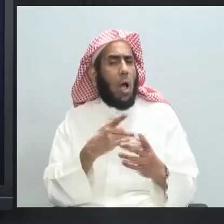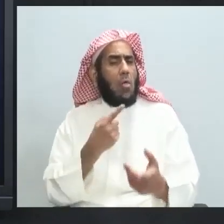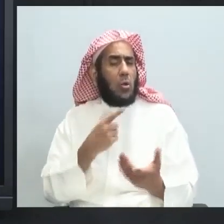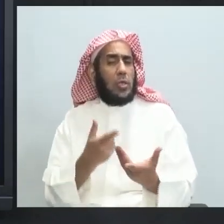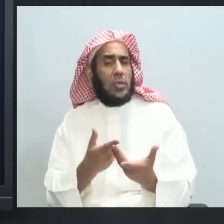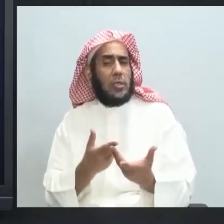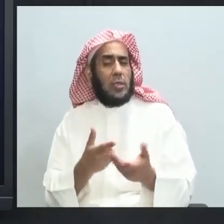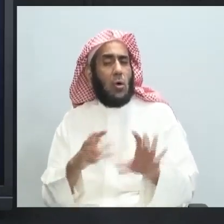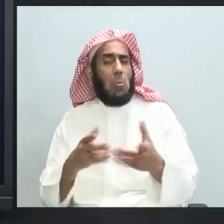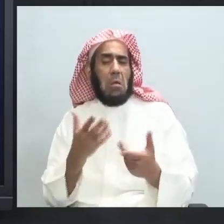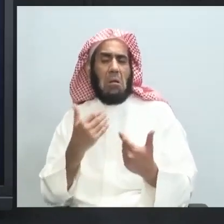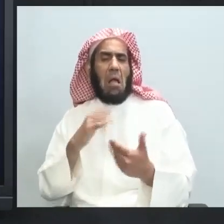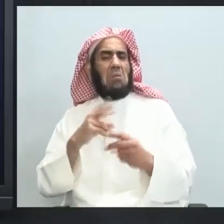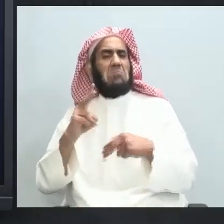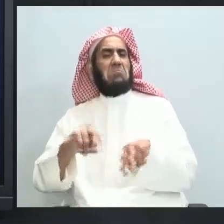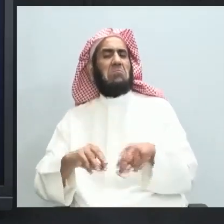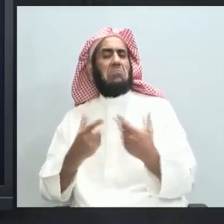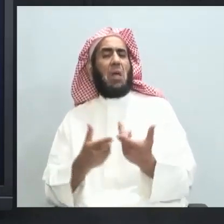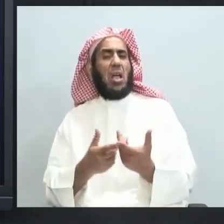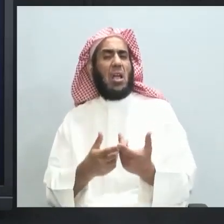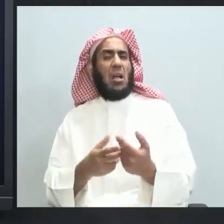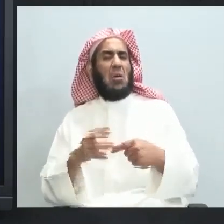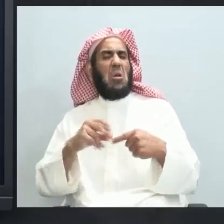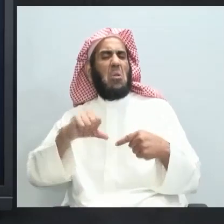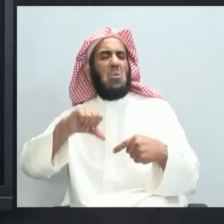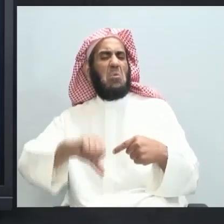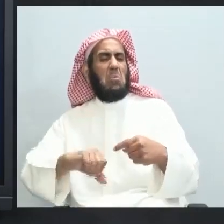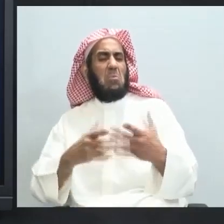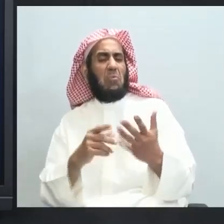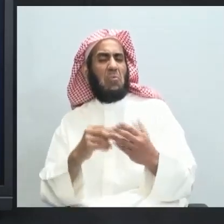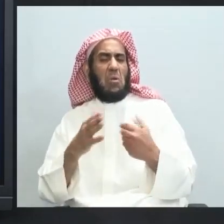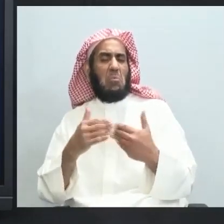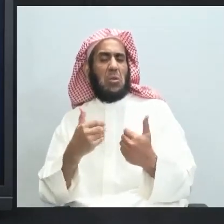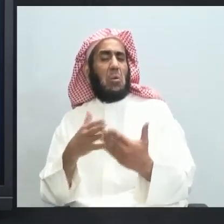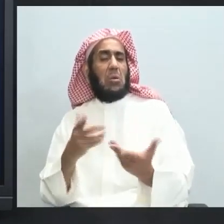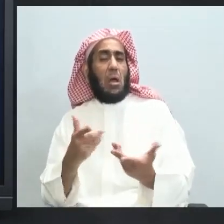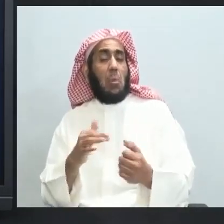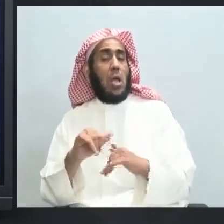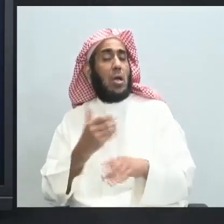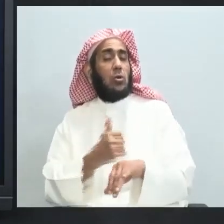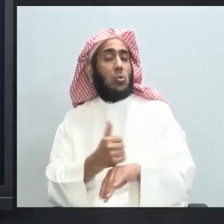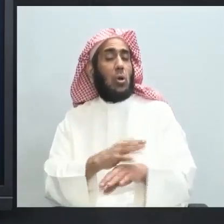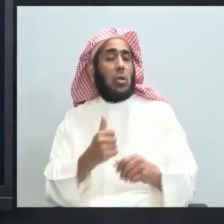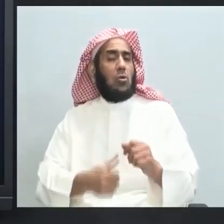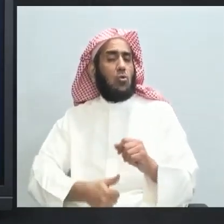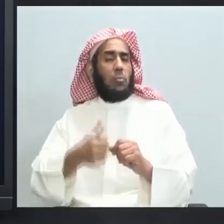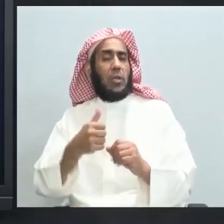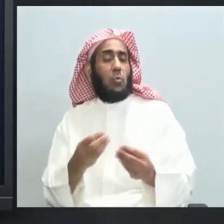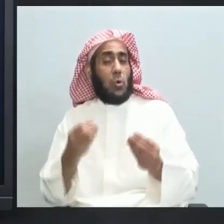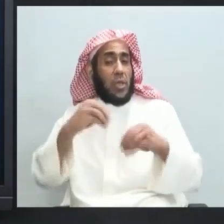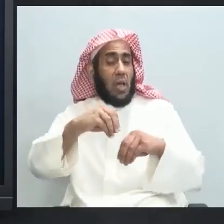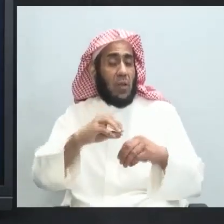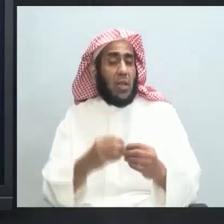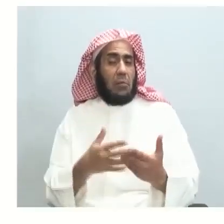وماذا لا يريدون ما هي العيوب في المنتج او الخدمه ما هي الطرق التي من الممكن ان تكون اضافه